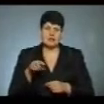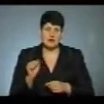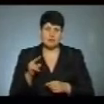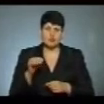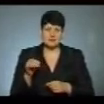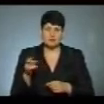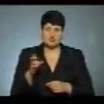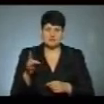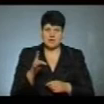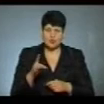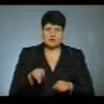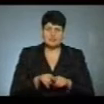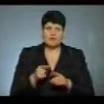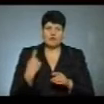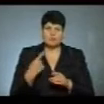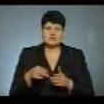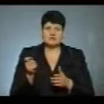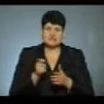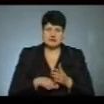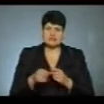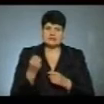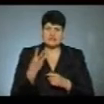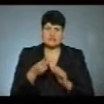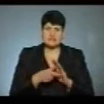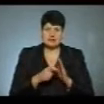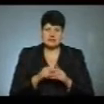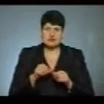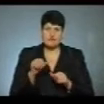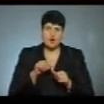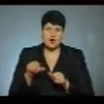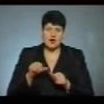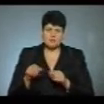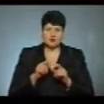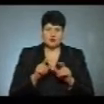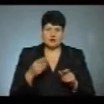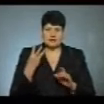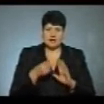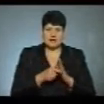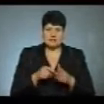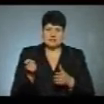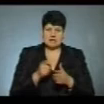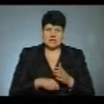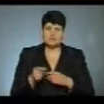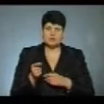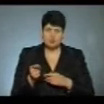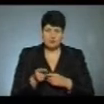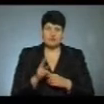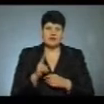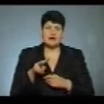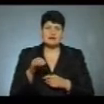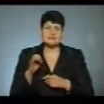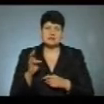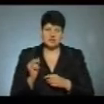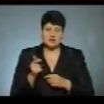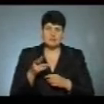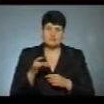району. Також в області закрили 13 класів в окремих школах. 3 класи на карантин закрили в Тернополі, у класичній гімназії, школах